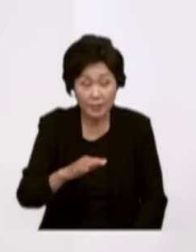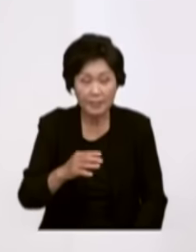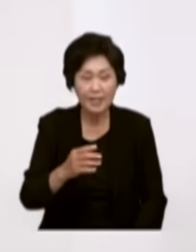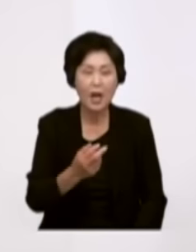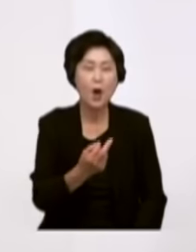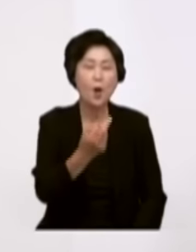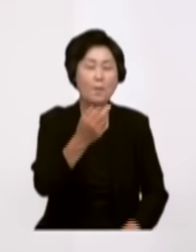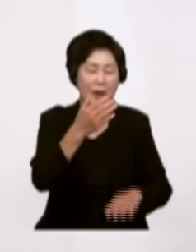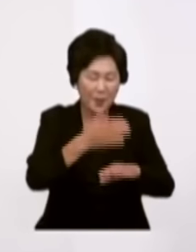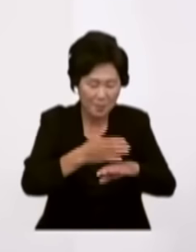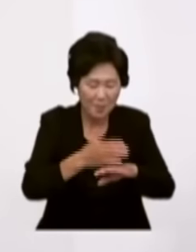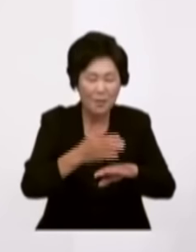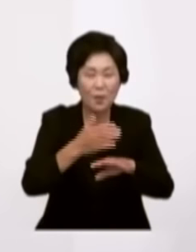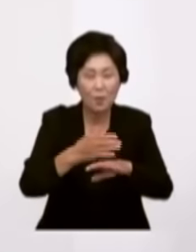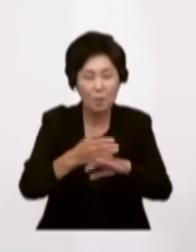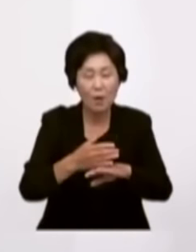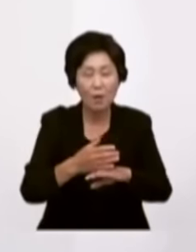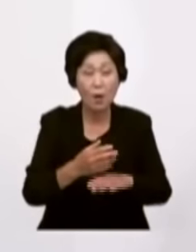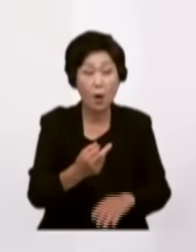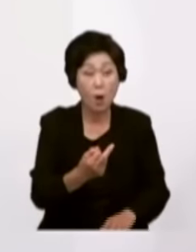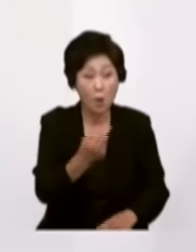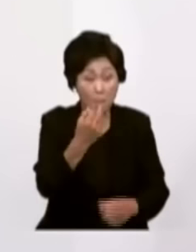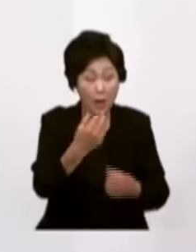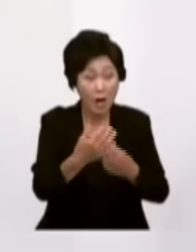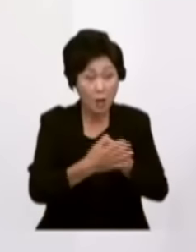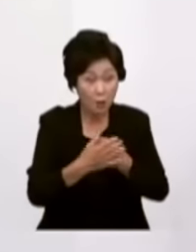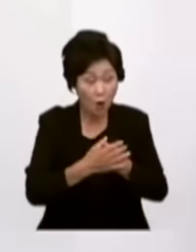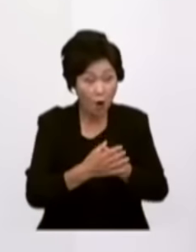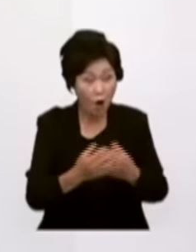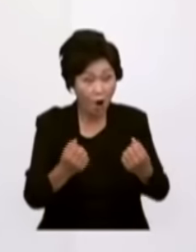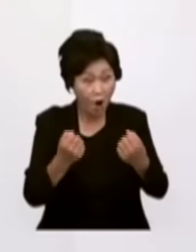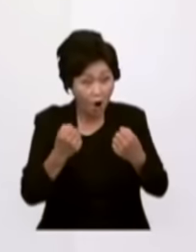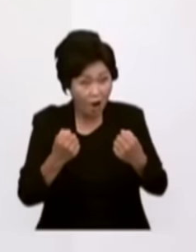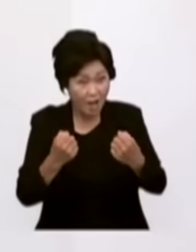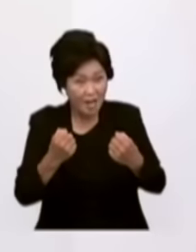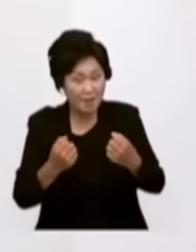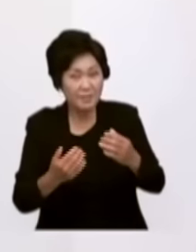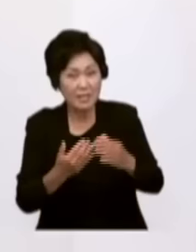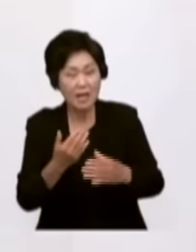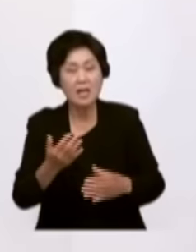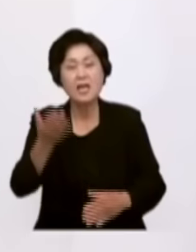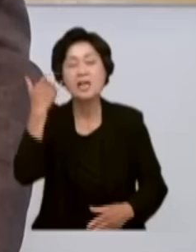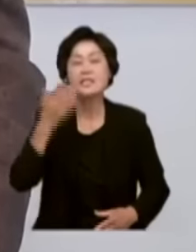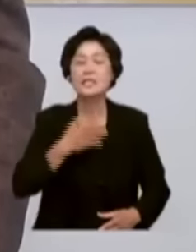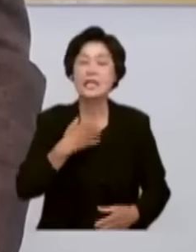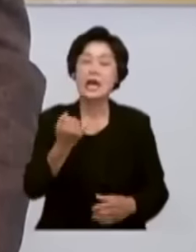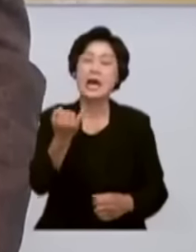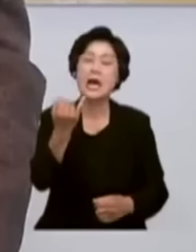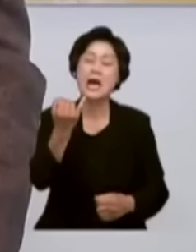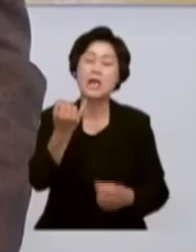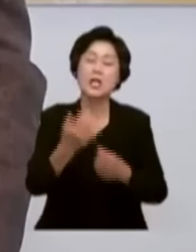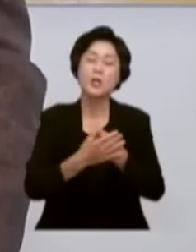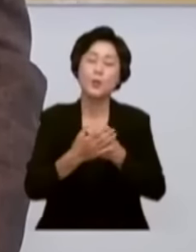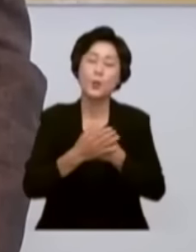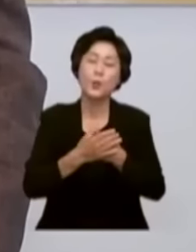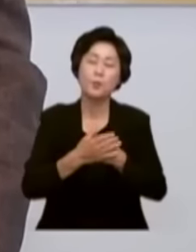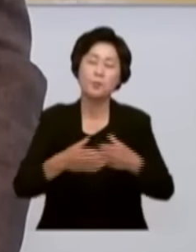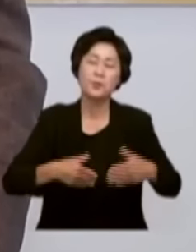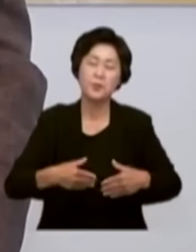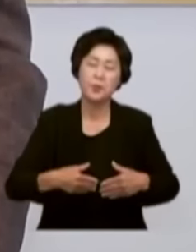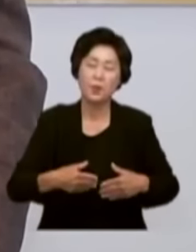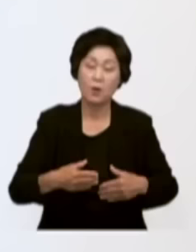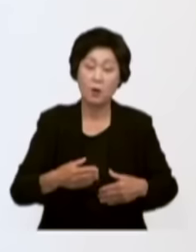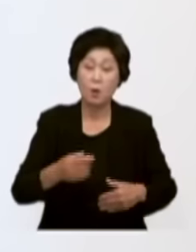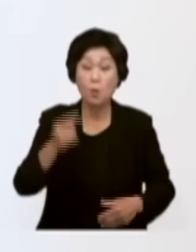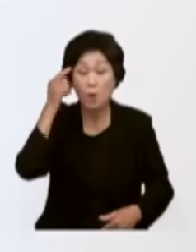그리고 오빠가 도와줘서 힘나. 그러니까 이게 제가 전에는 아내한테 자꾸 받으려고만 했었거든요. 예, 예, 예. 너는 왜 그래? 야, 내가 이렇게